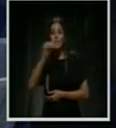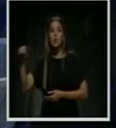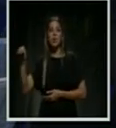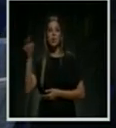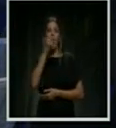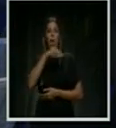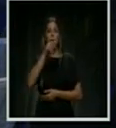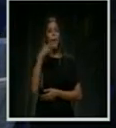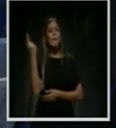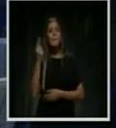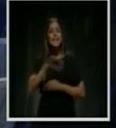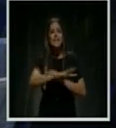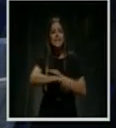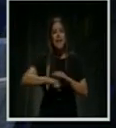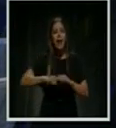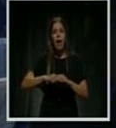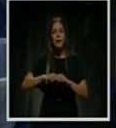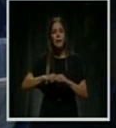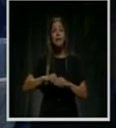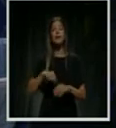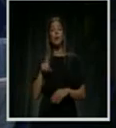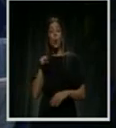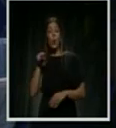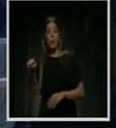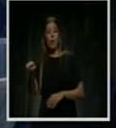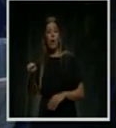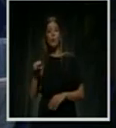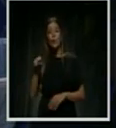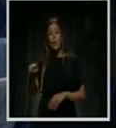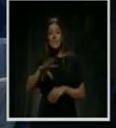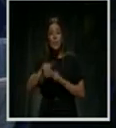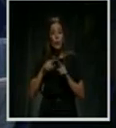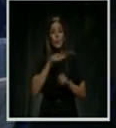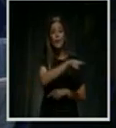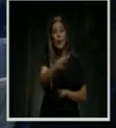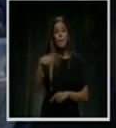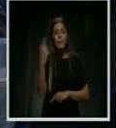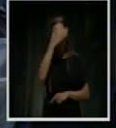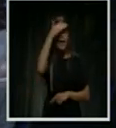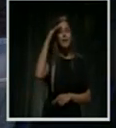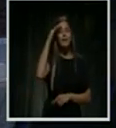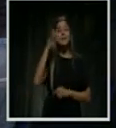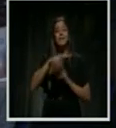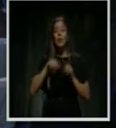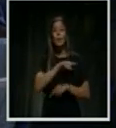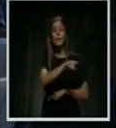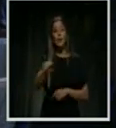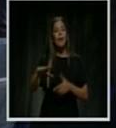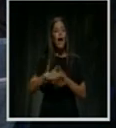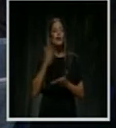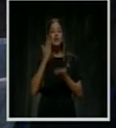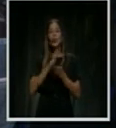غير ناسيوناليستا من فوق المريض من فوق الباتيانت من فوقك من فوقنا الكل الشي ضربة يوهر الكل يكون